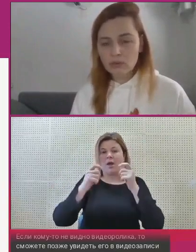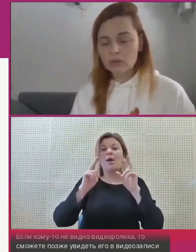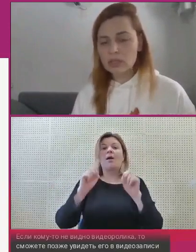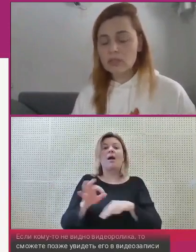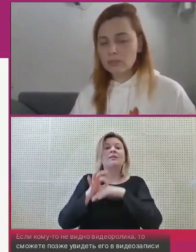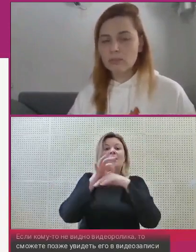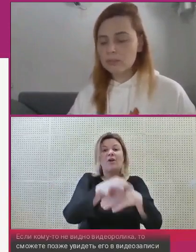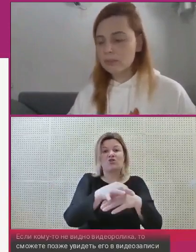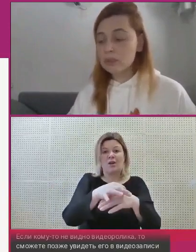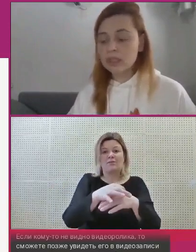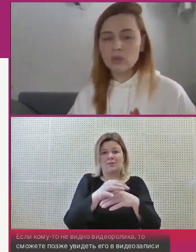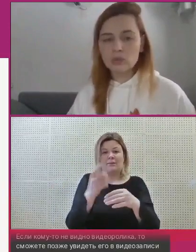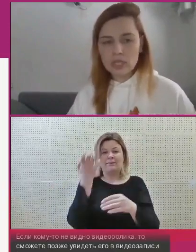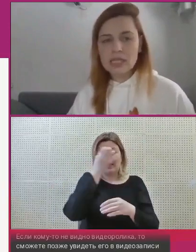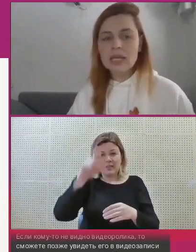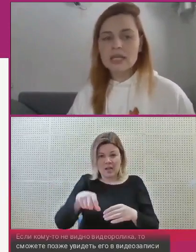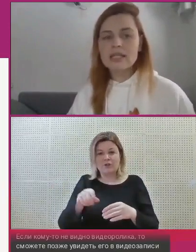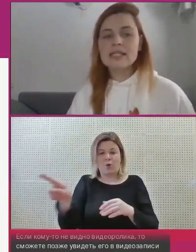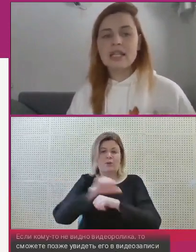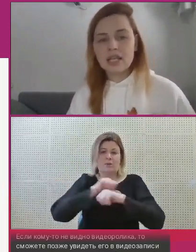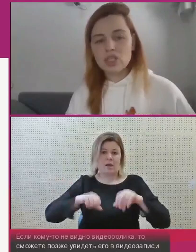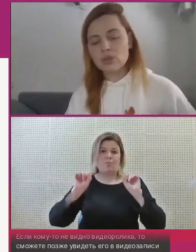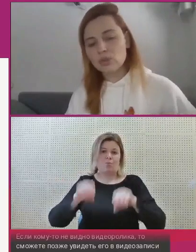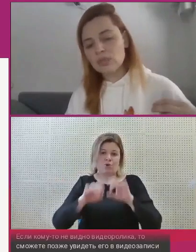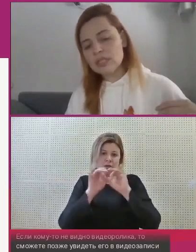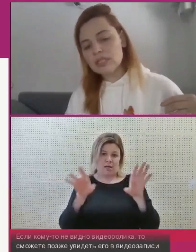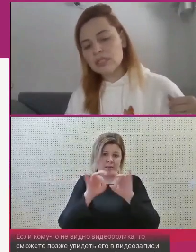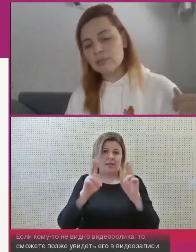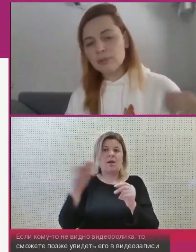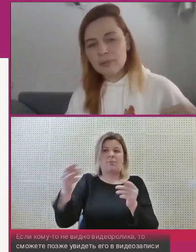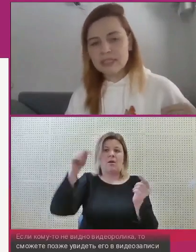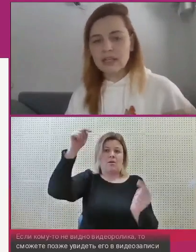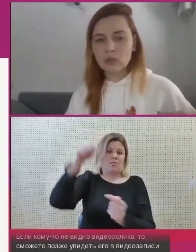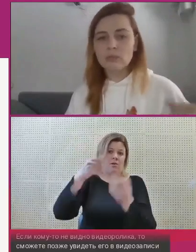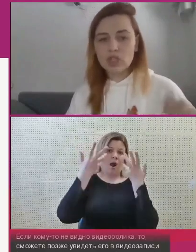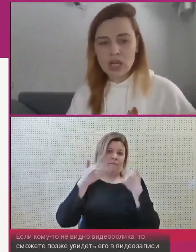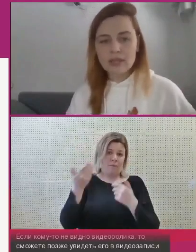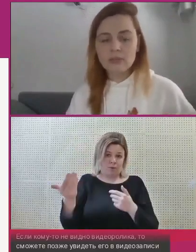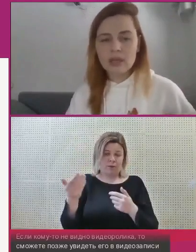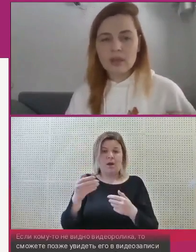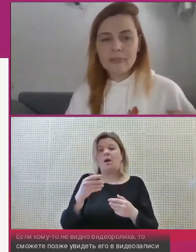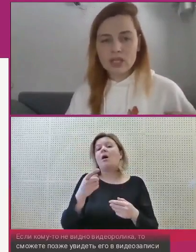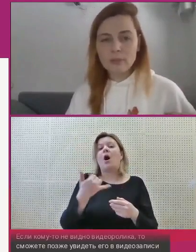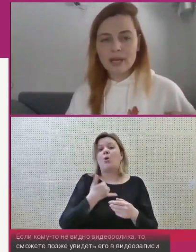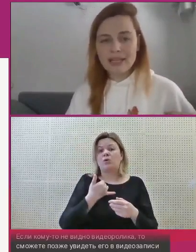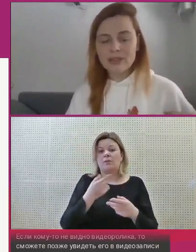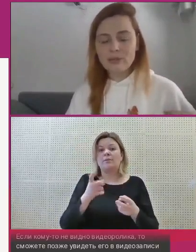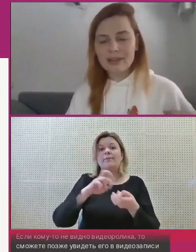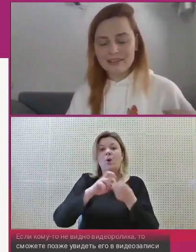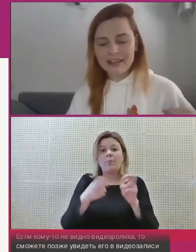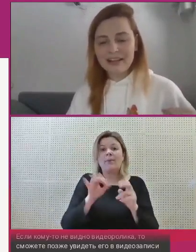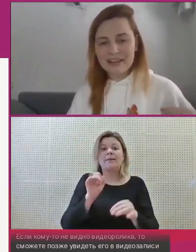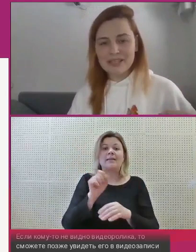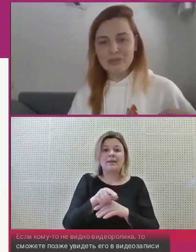удобнее и комфортно. У нас про психологию, но у нас задача, то есть у нас проблематика, которую мы решаем нашим